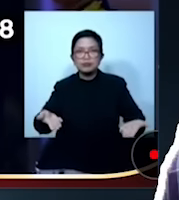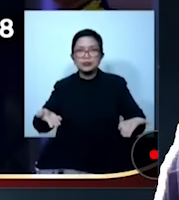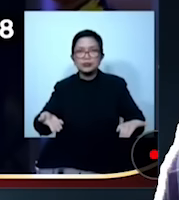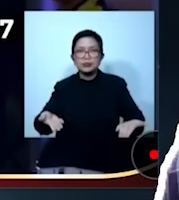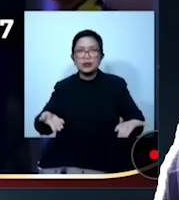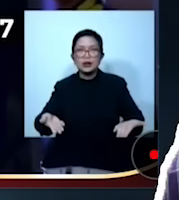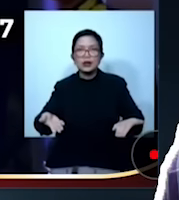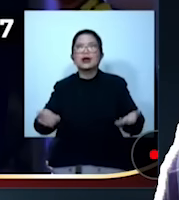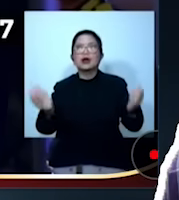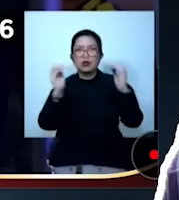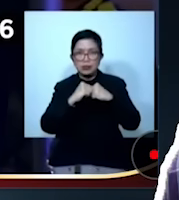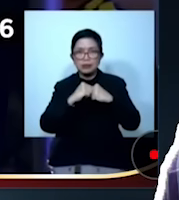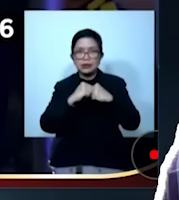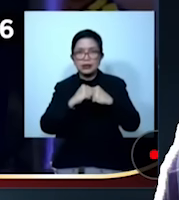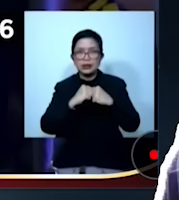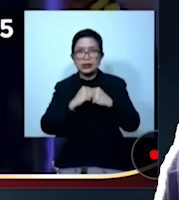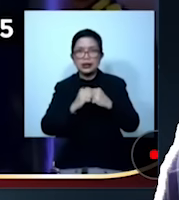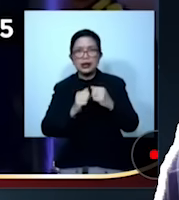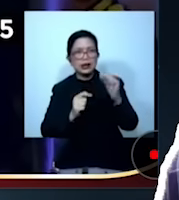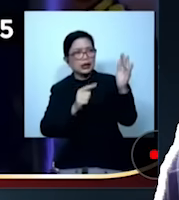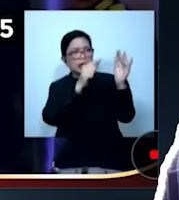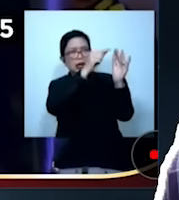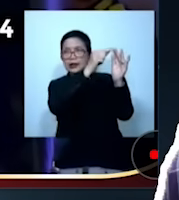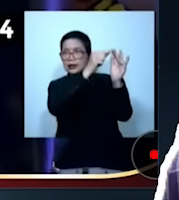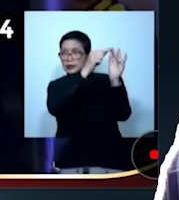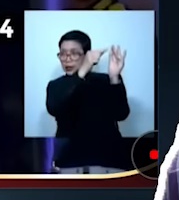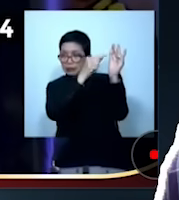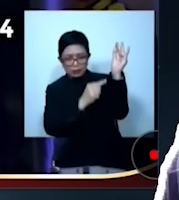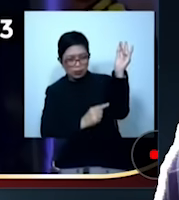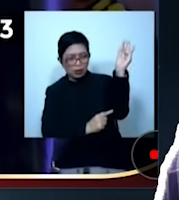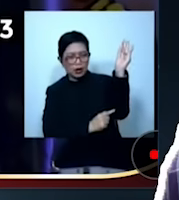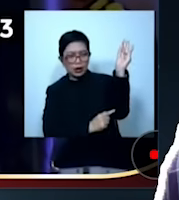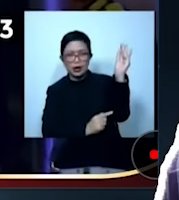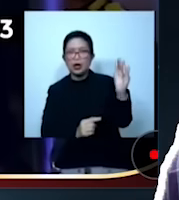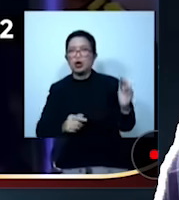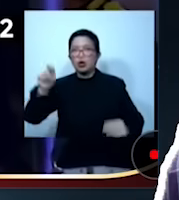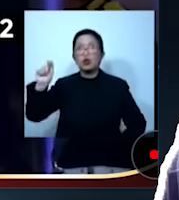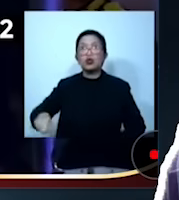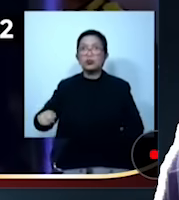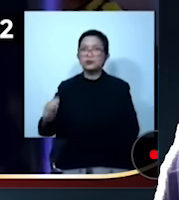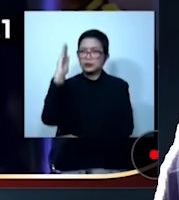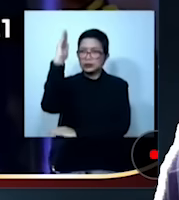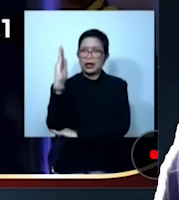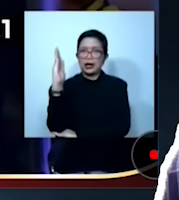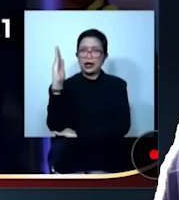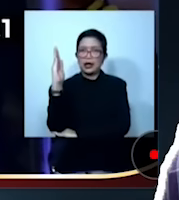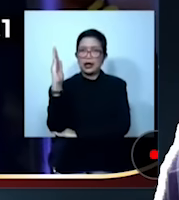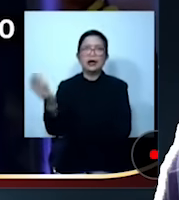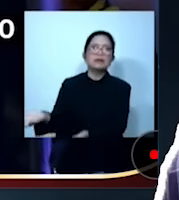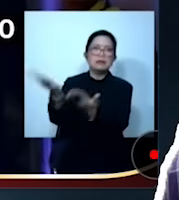sebagai Serigala itu cerita-cerita klasik begitu inilah yang tampaknya menakutkan